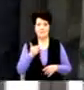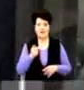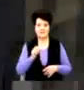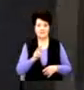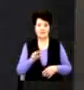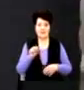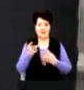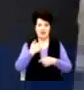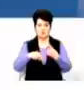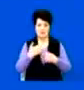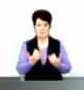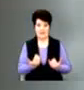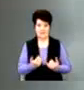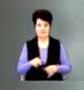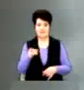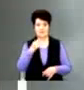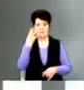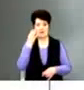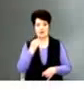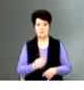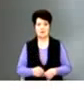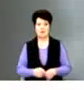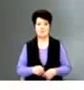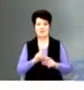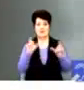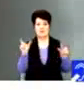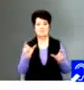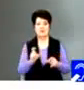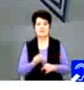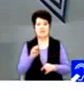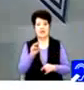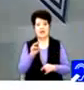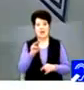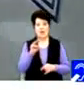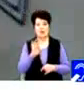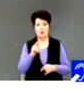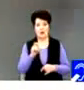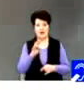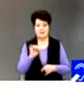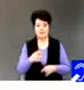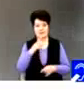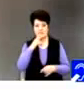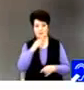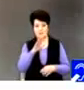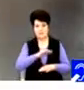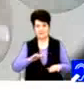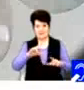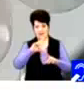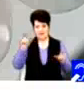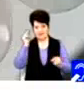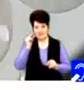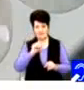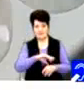Republica Moldova încă doi elevi de la gimnaziul din tohatin au fost internați la spital suferind de intoxicație alimentare astfel